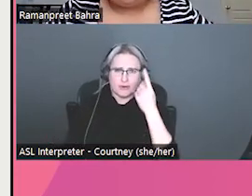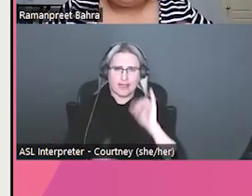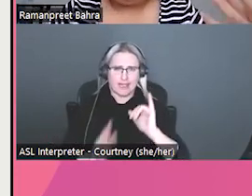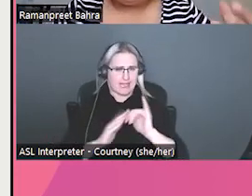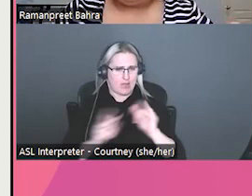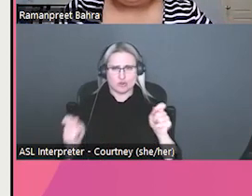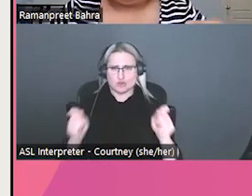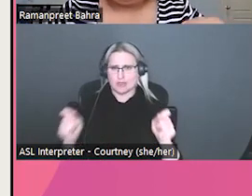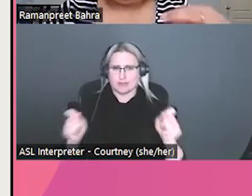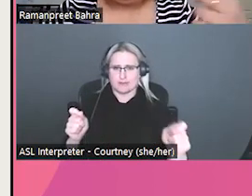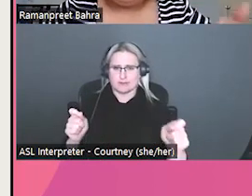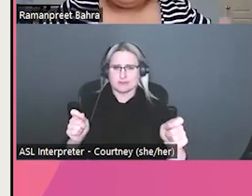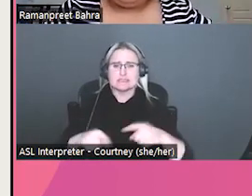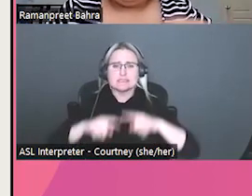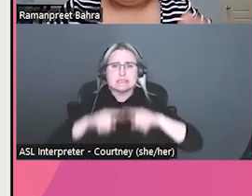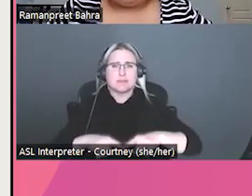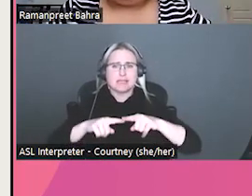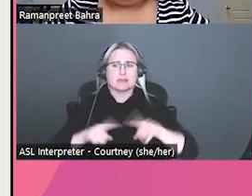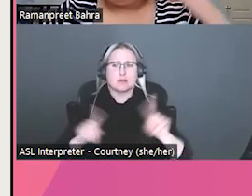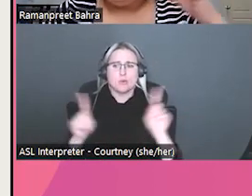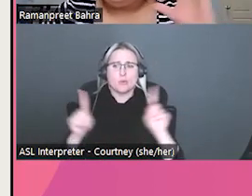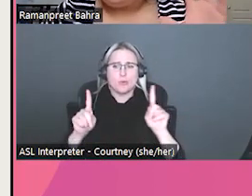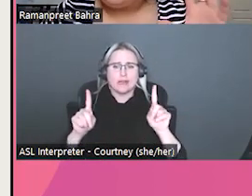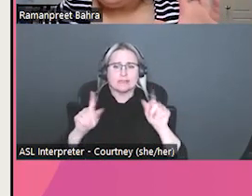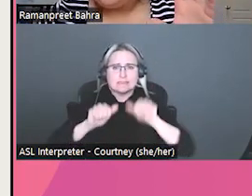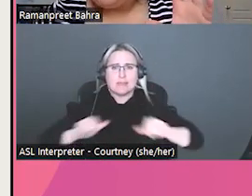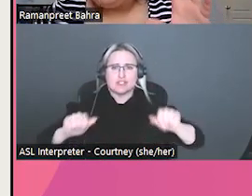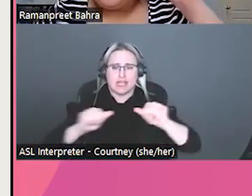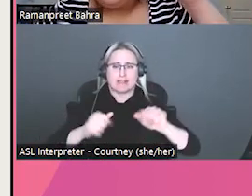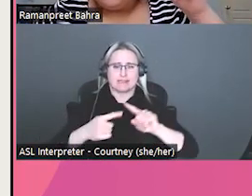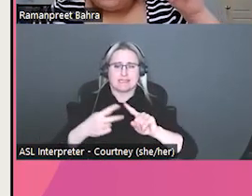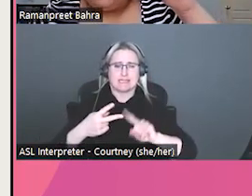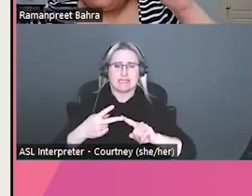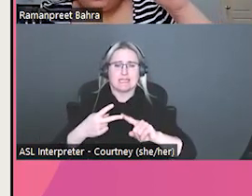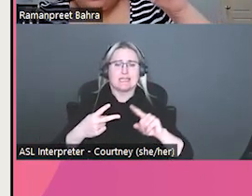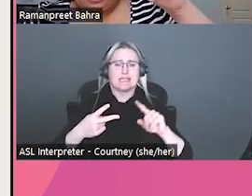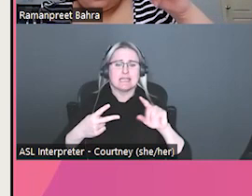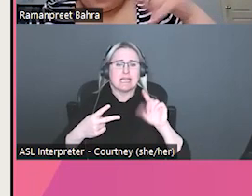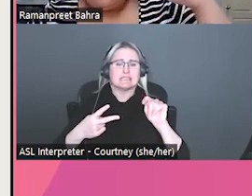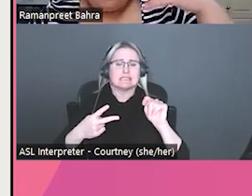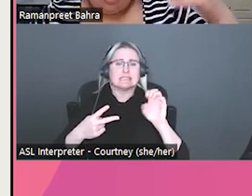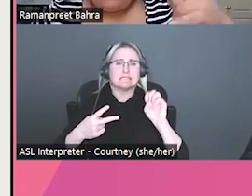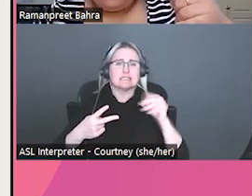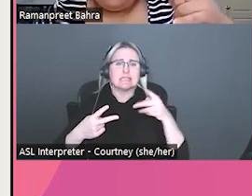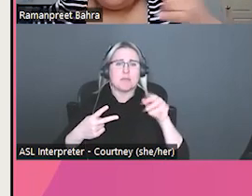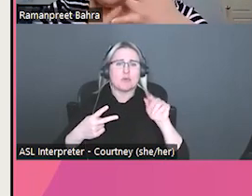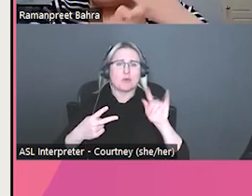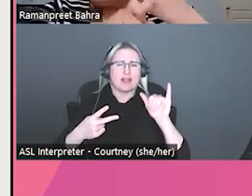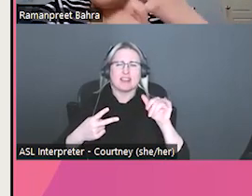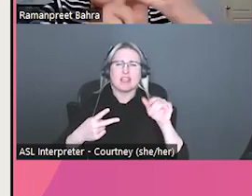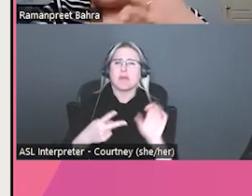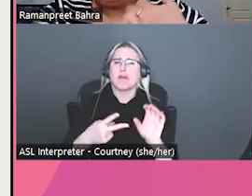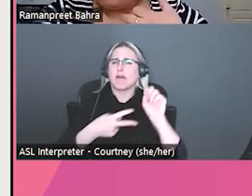étudier et comprendre la corpulence dans donc l'intersectionnalité des